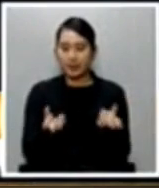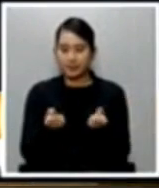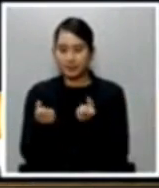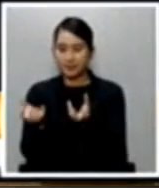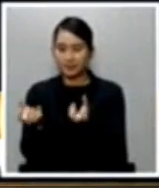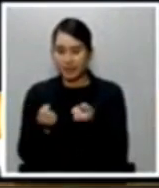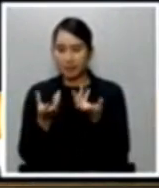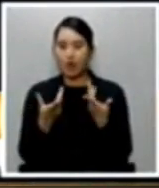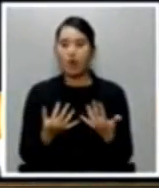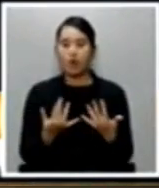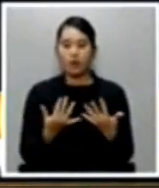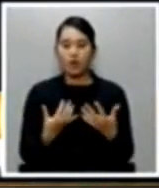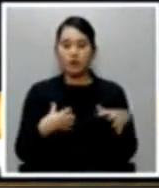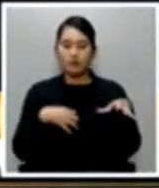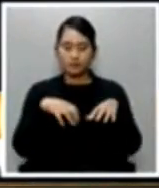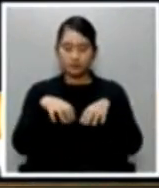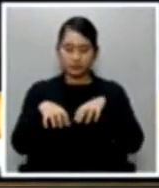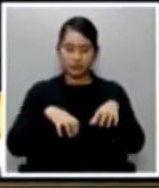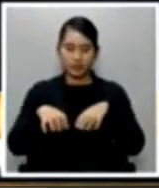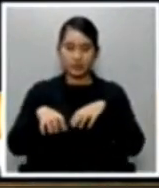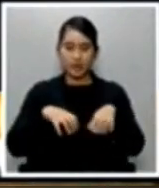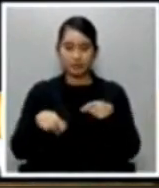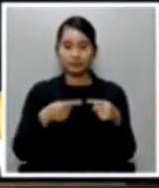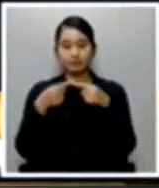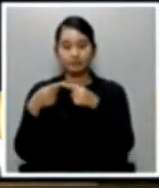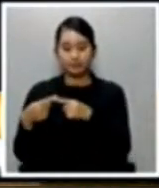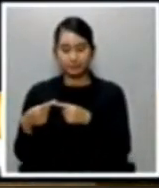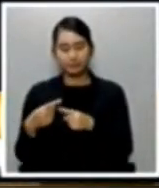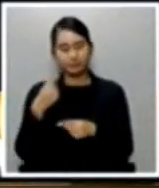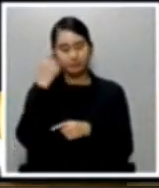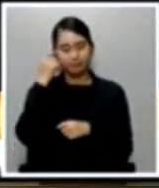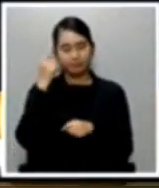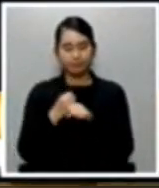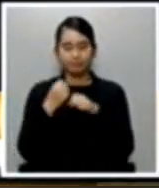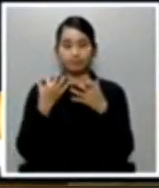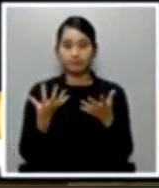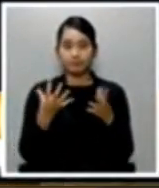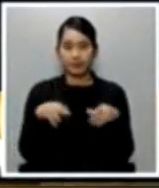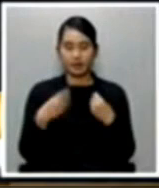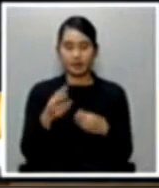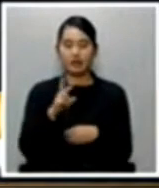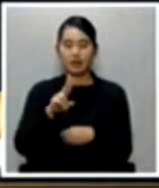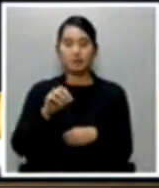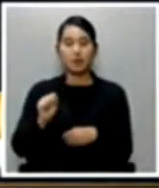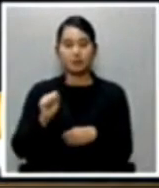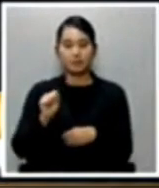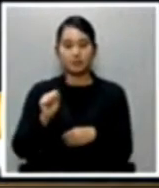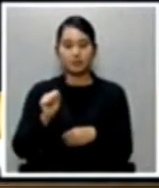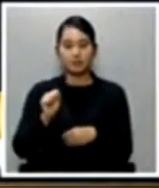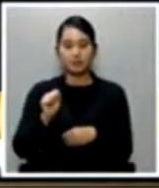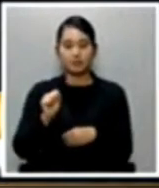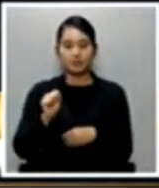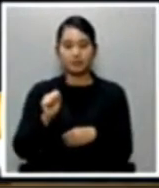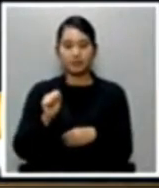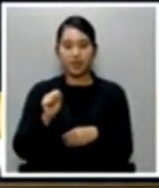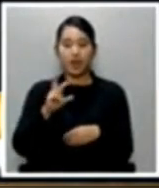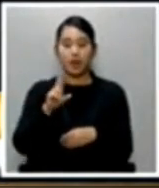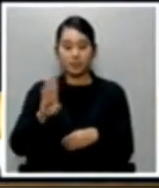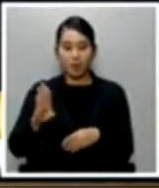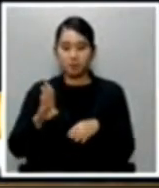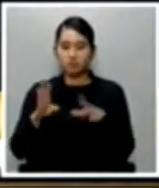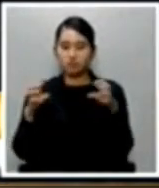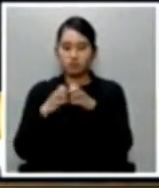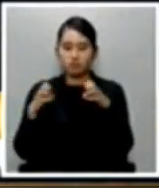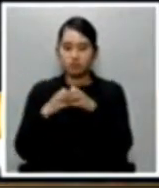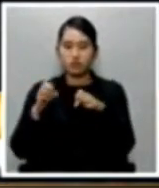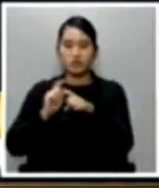ค่อยๆปลดล็อกไปนะครับที่ว่าจะทำยังไงที่จะทำให้ระบบของนะครับที่เป็นกฎระเบียบที่หยุม